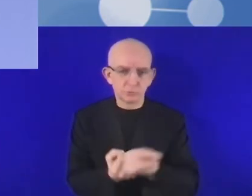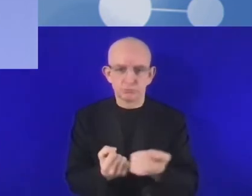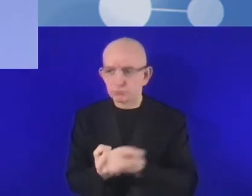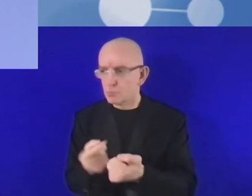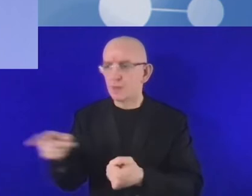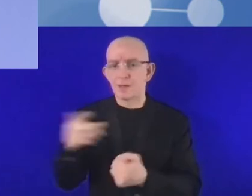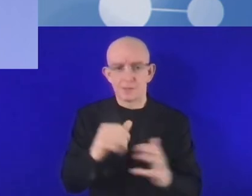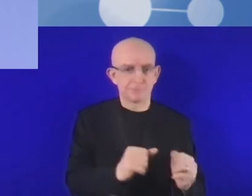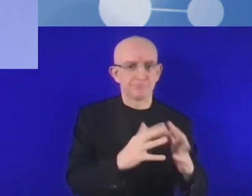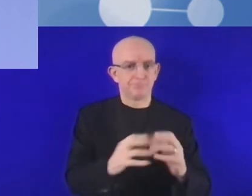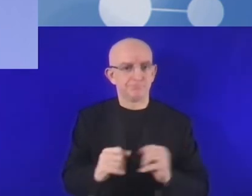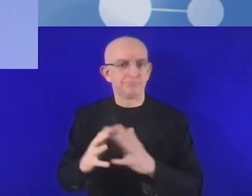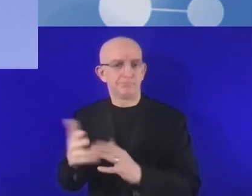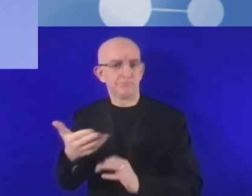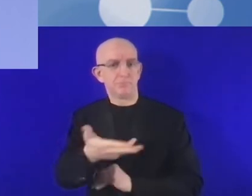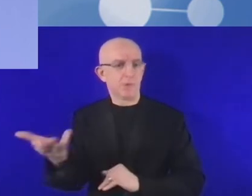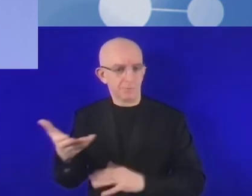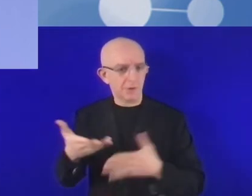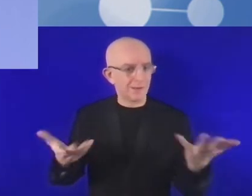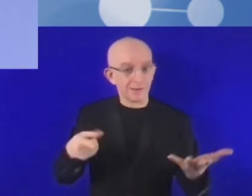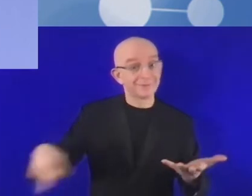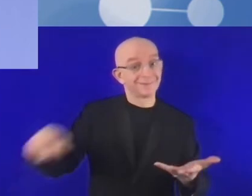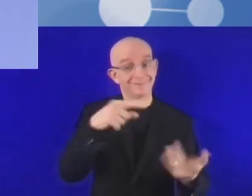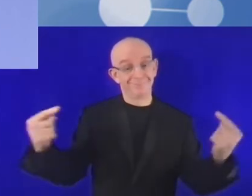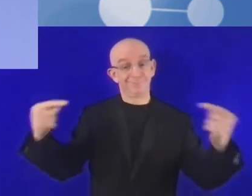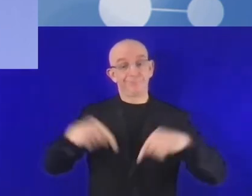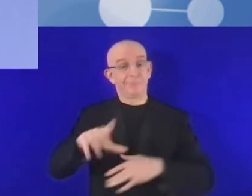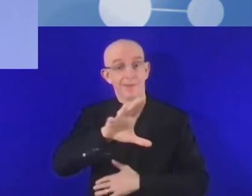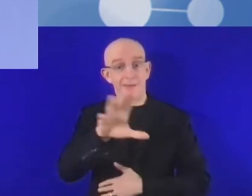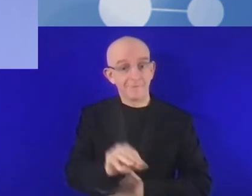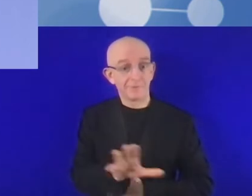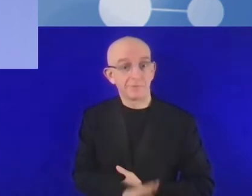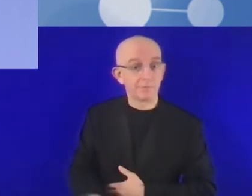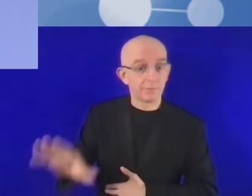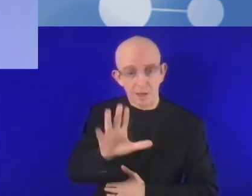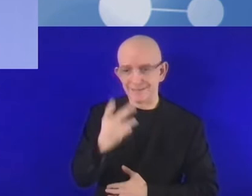企业，从一开始就给他们支持，给他们项目。